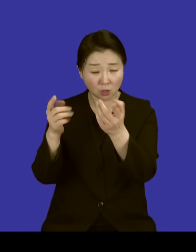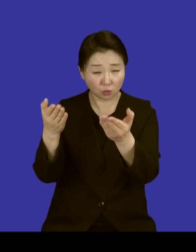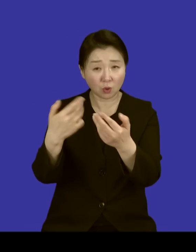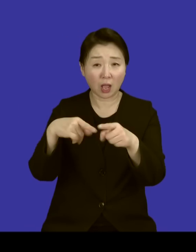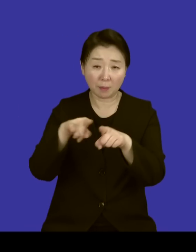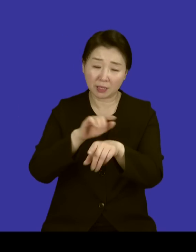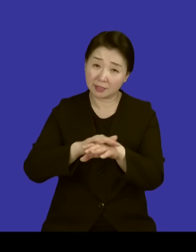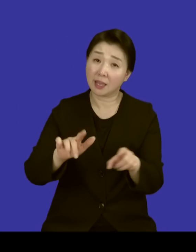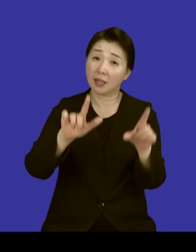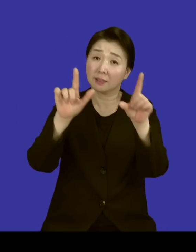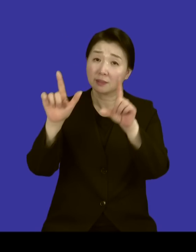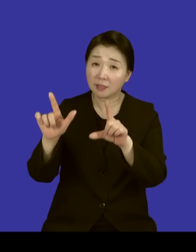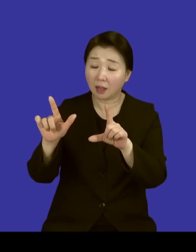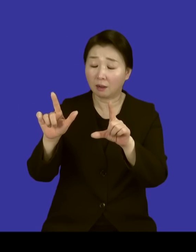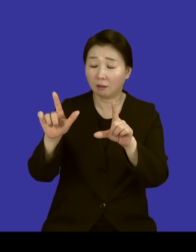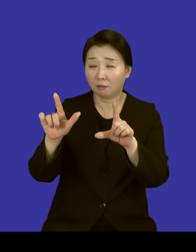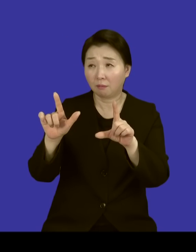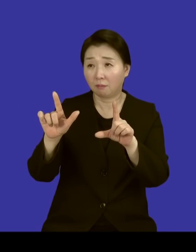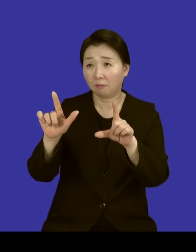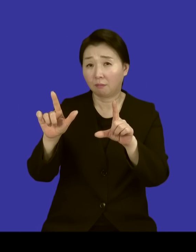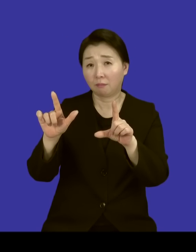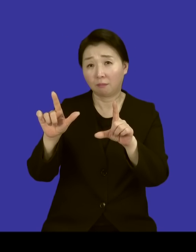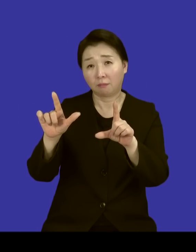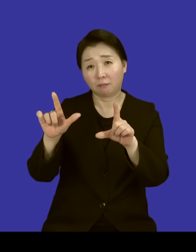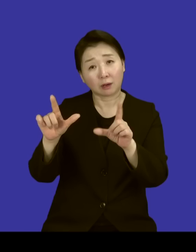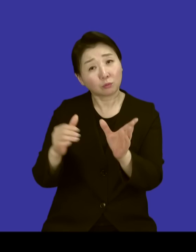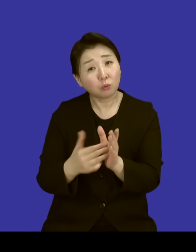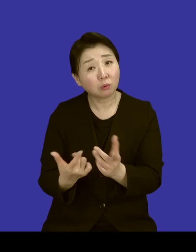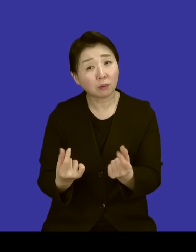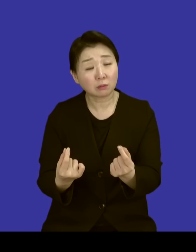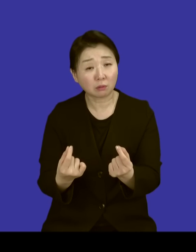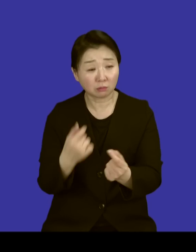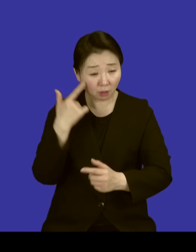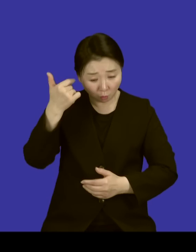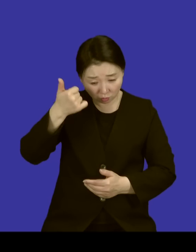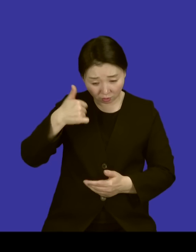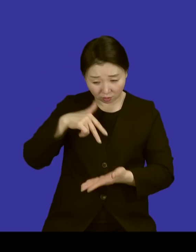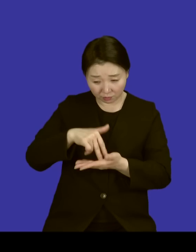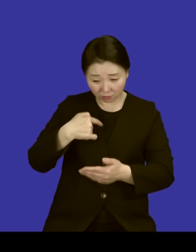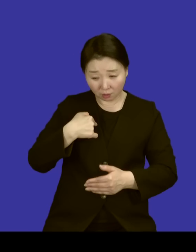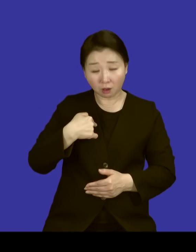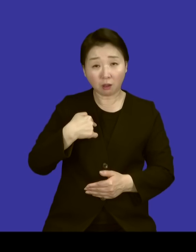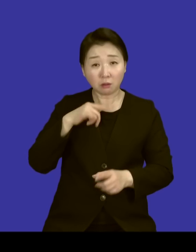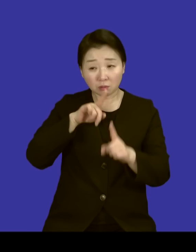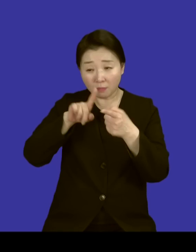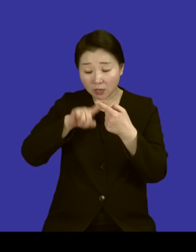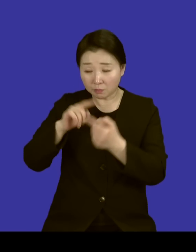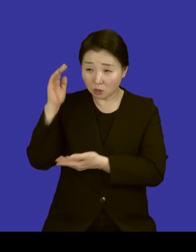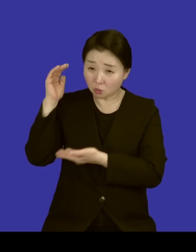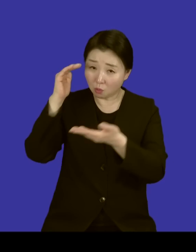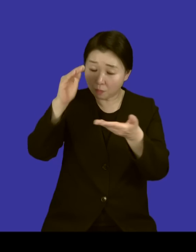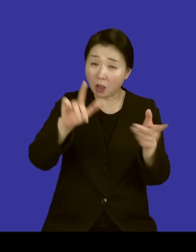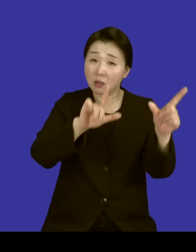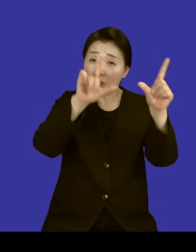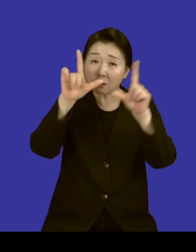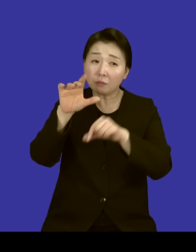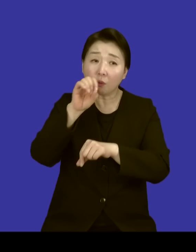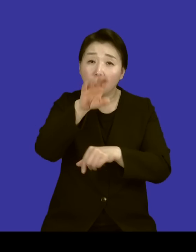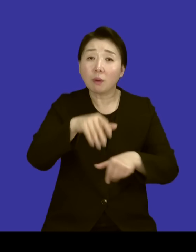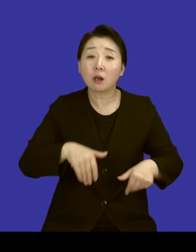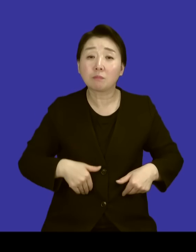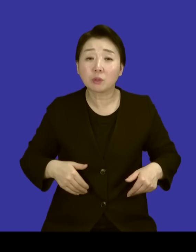같이 잘 살고 뭐 이런 삶을 사셨는데 목사인 저는 그 말씀대로 설교하고 살아야 된다고 말을